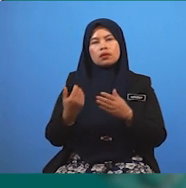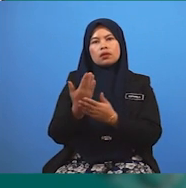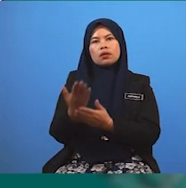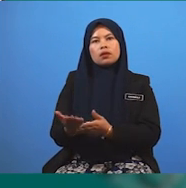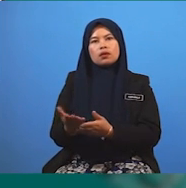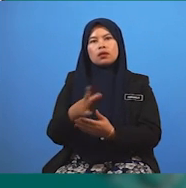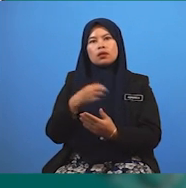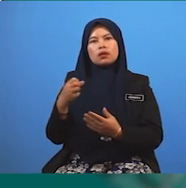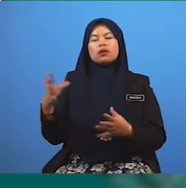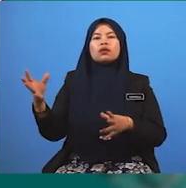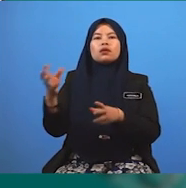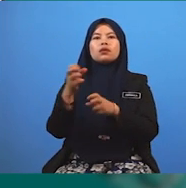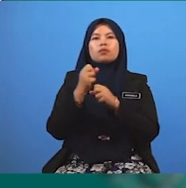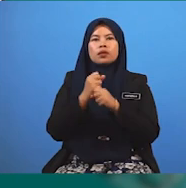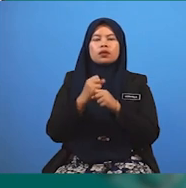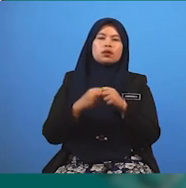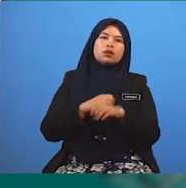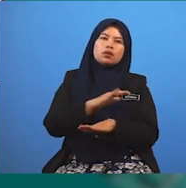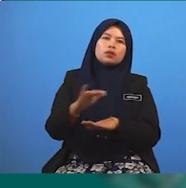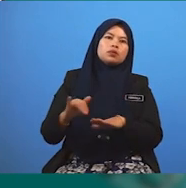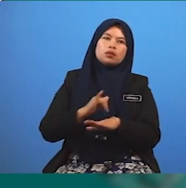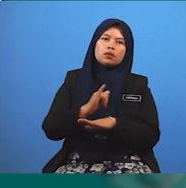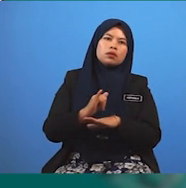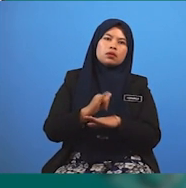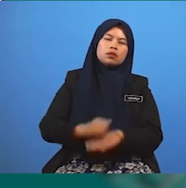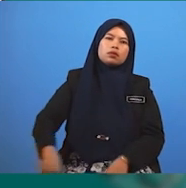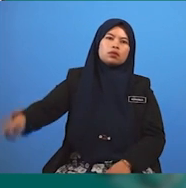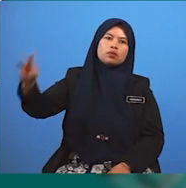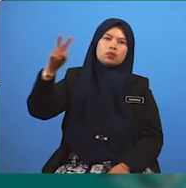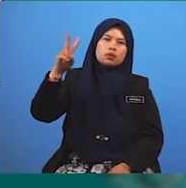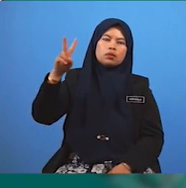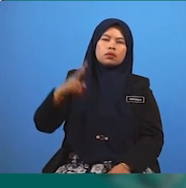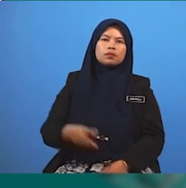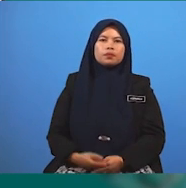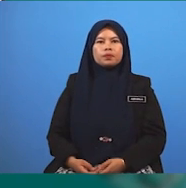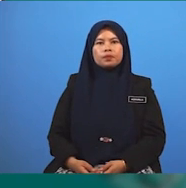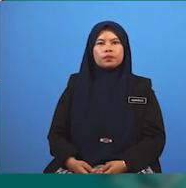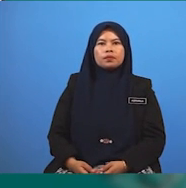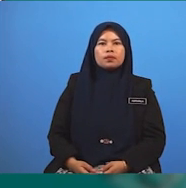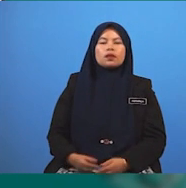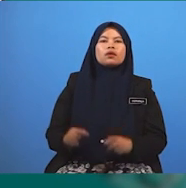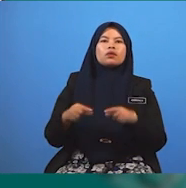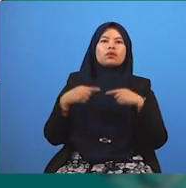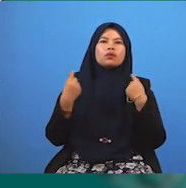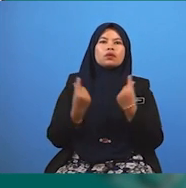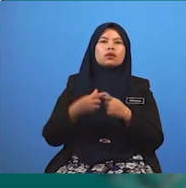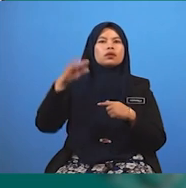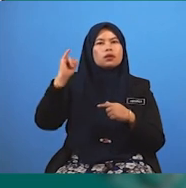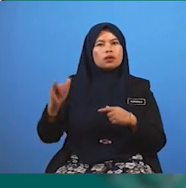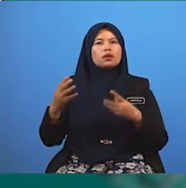ganjaran syurga. Yang kedua Ashabul Shimal, iaitu golongan yang